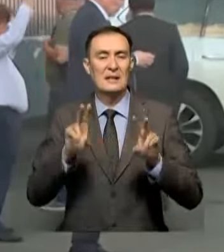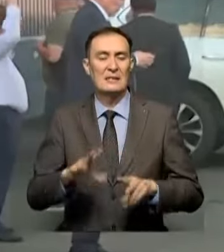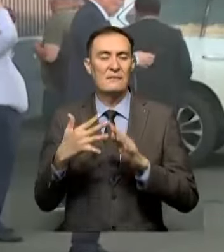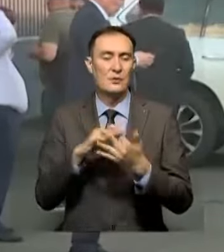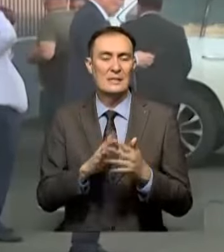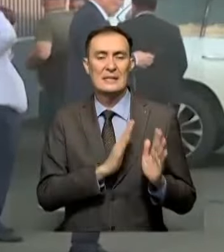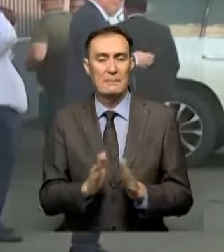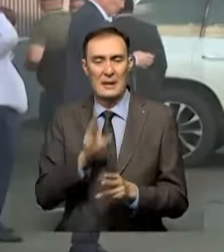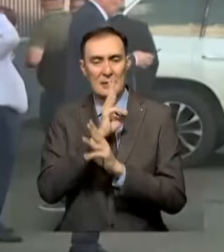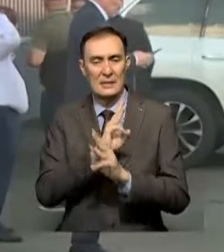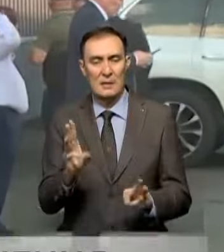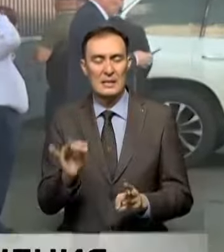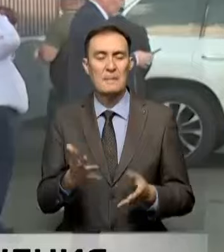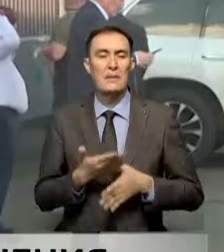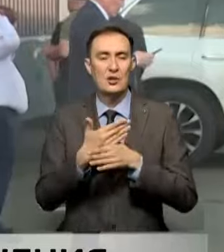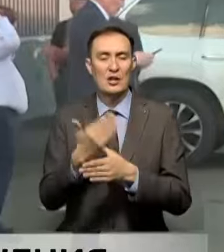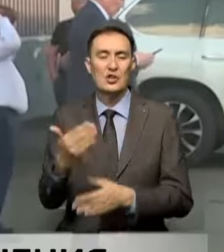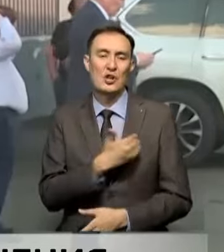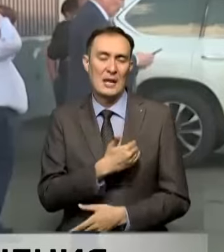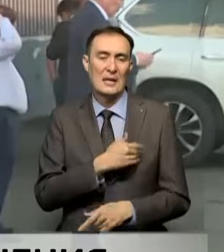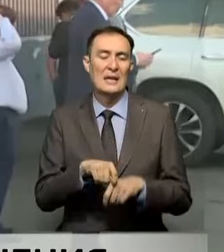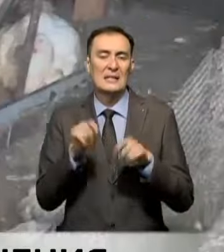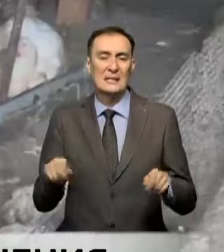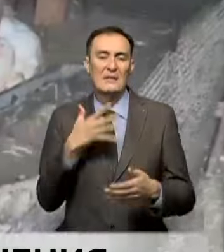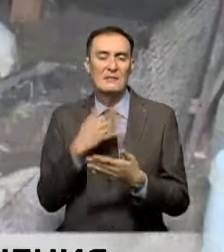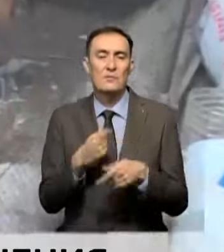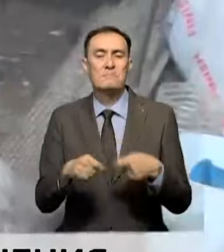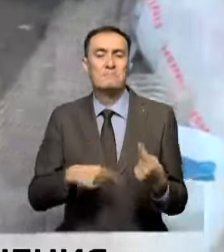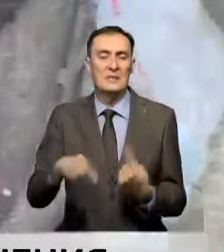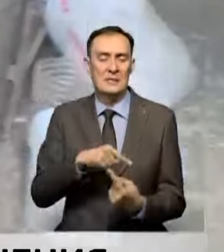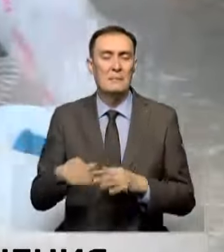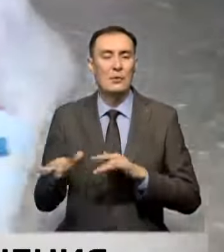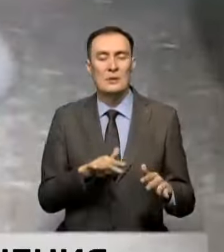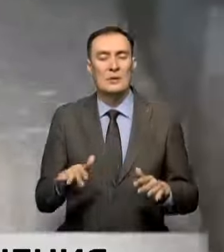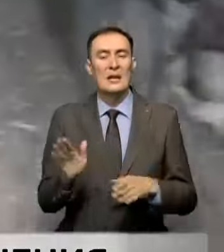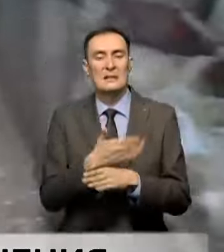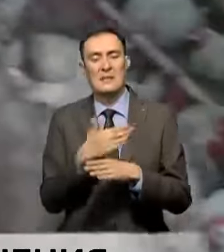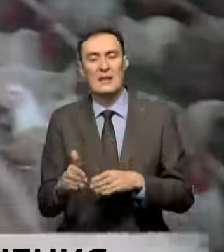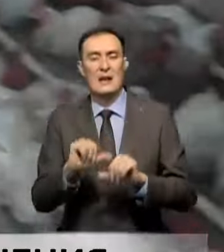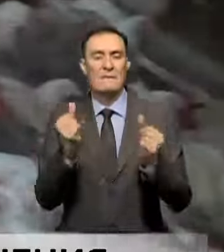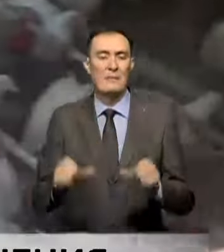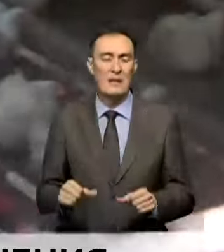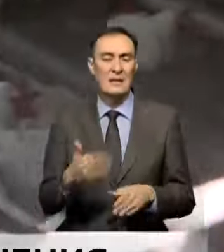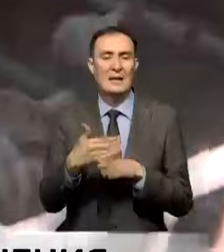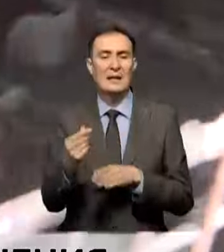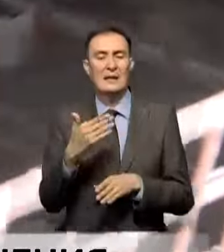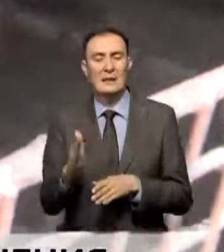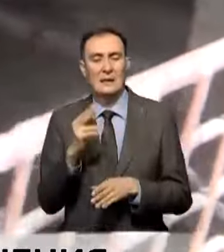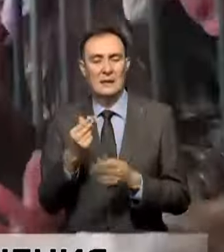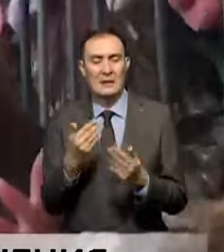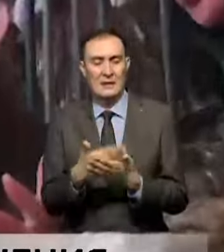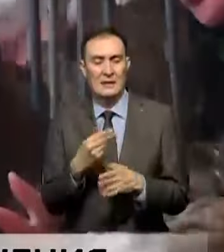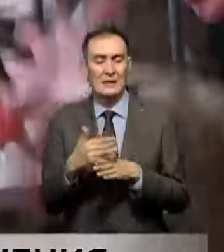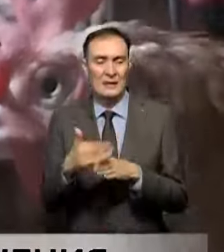людей стабильным заработком и поддержать их желание создавать свое дело. Процесс получения, распределения и эффективности кредитов продолжат